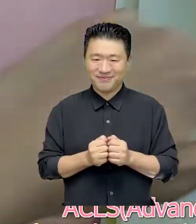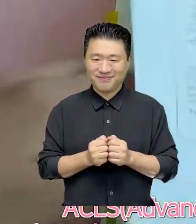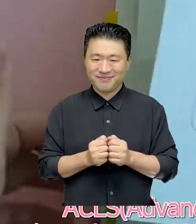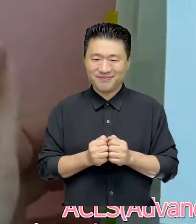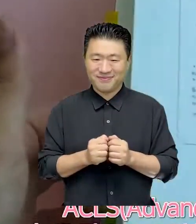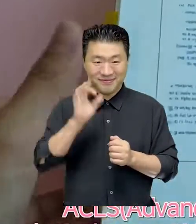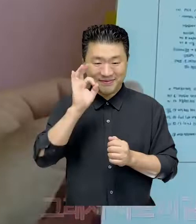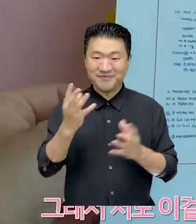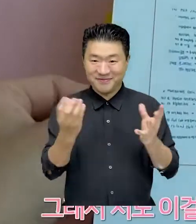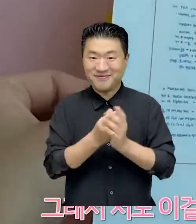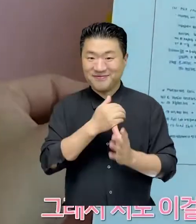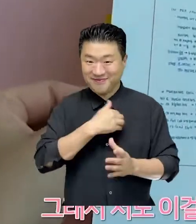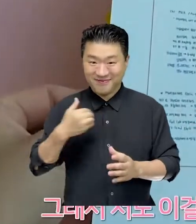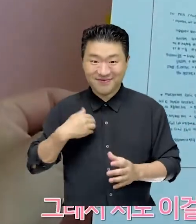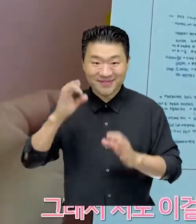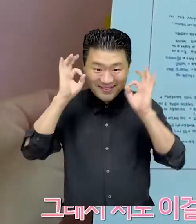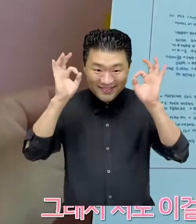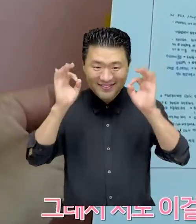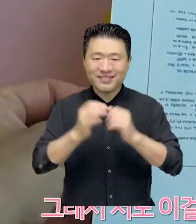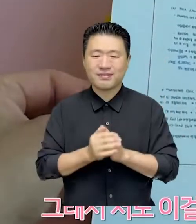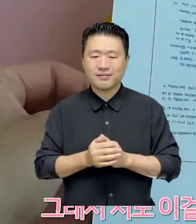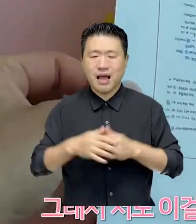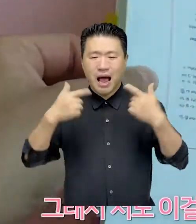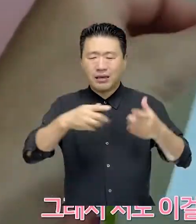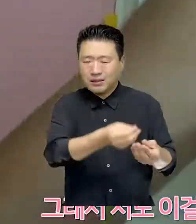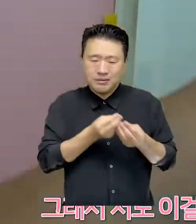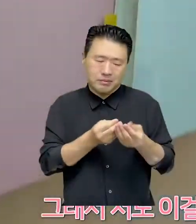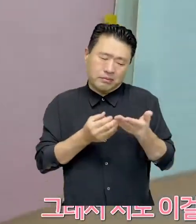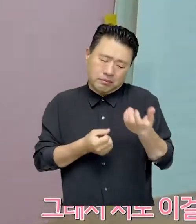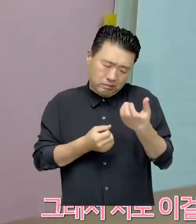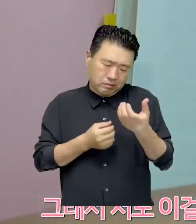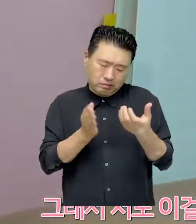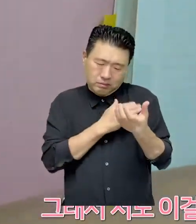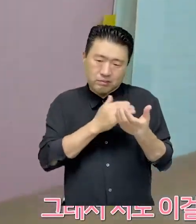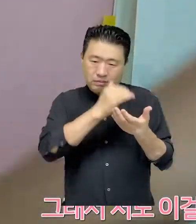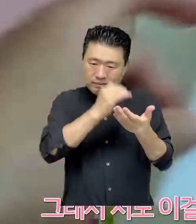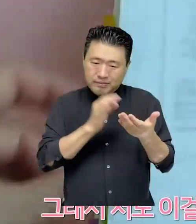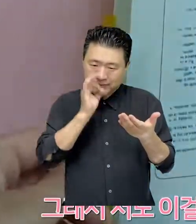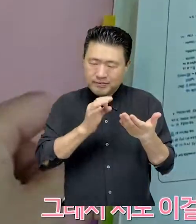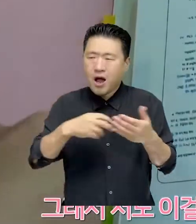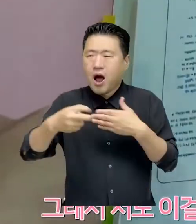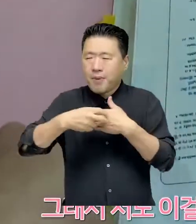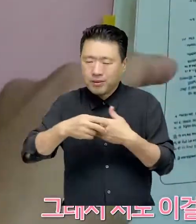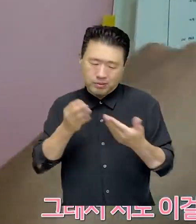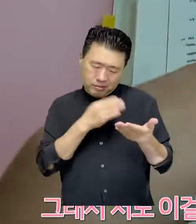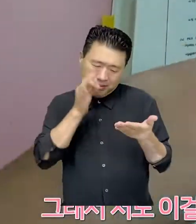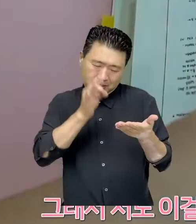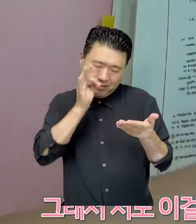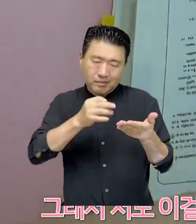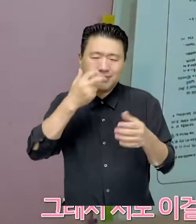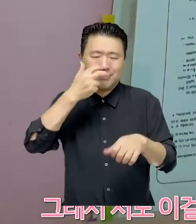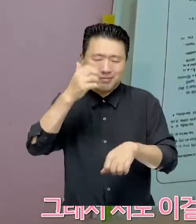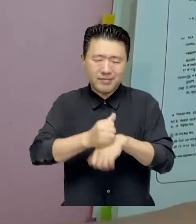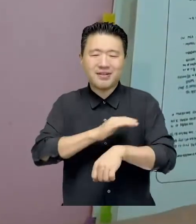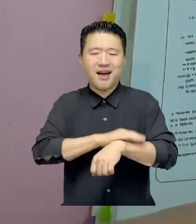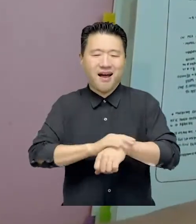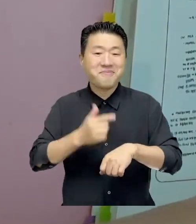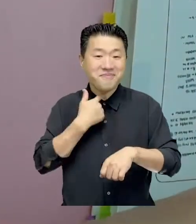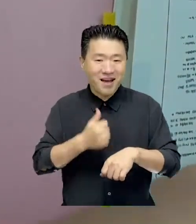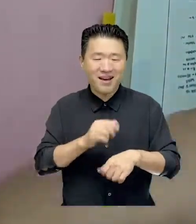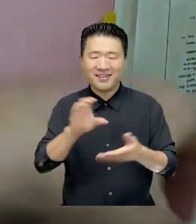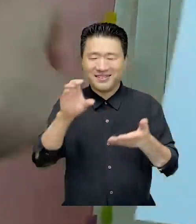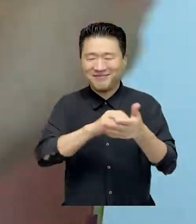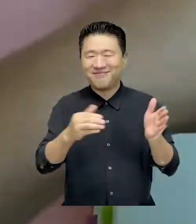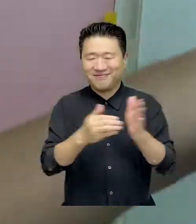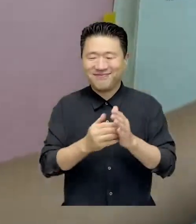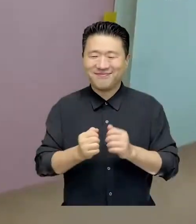보셔도 완벽하게 준비하실 수가 있습니다. 그래서 저도 이걸 항상 들고 다니면서 병원에서도 봤었기 때문에